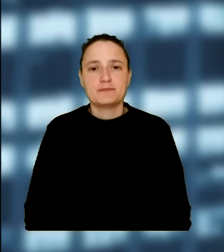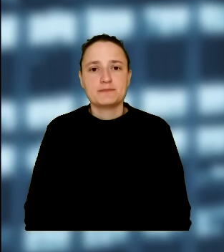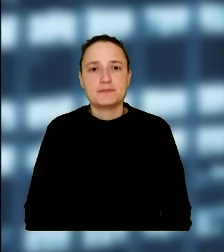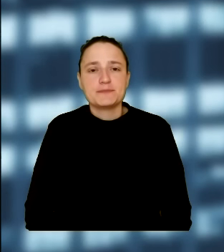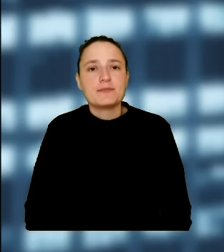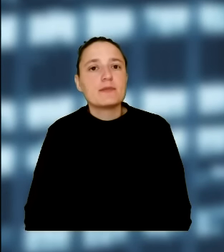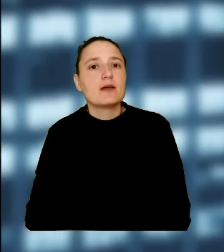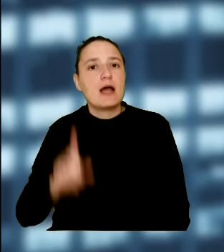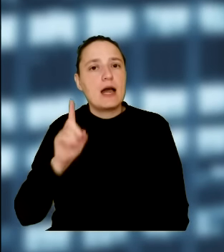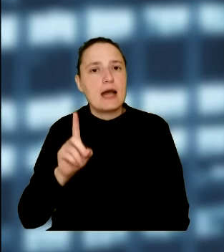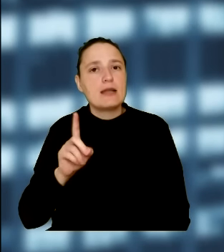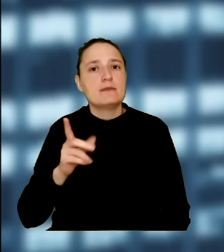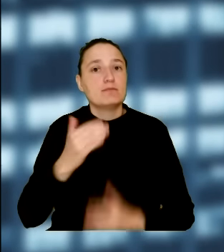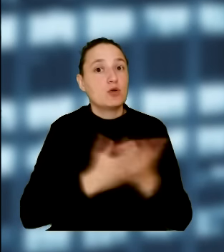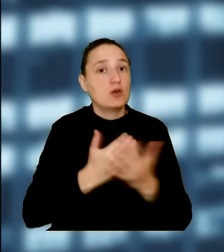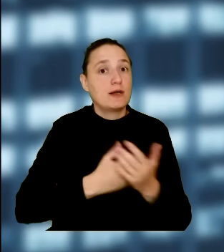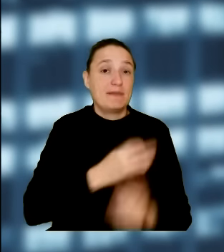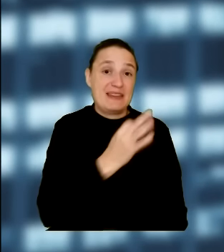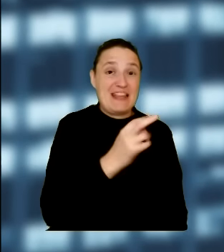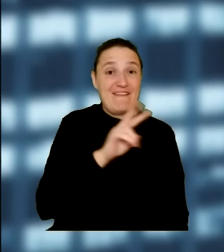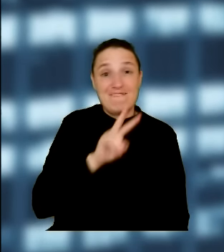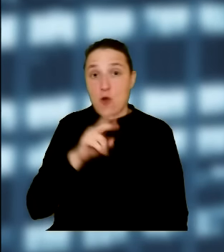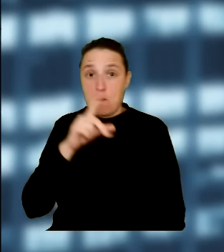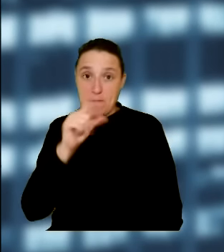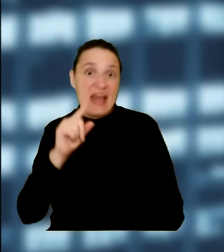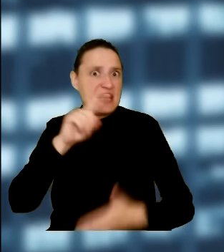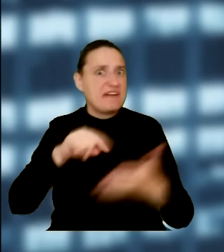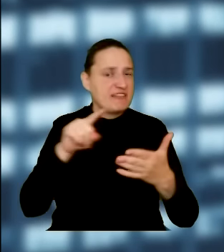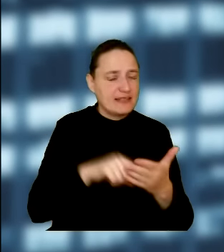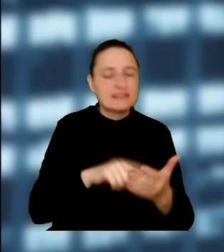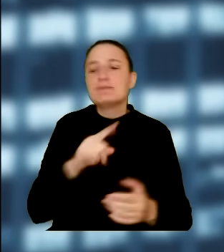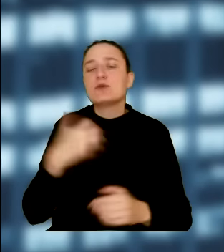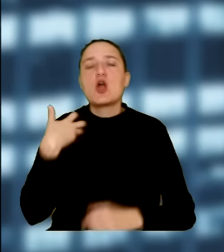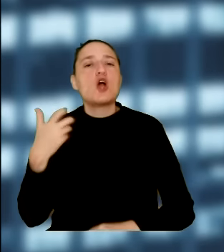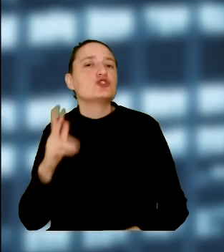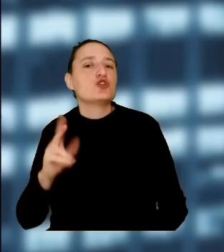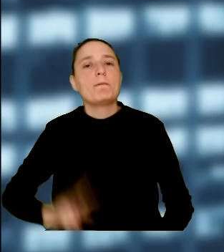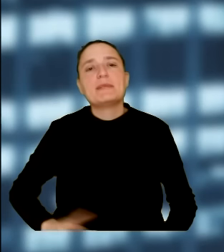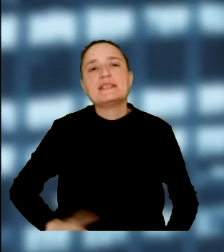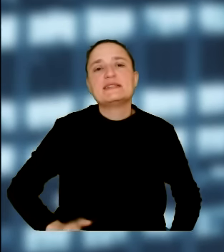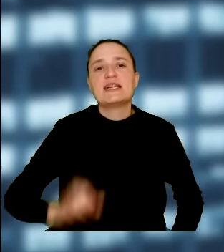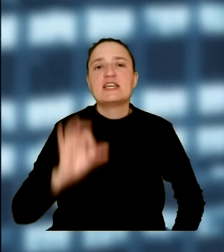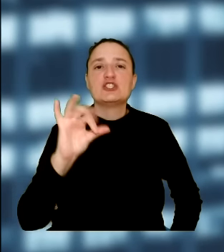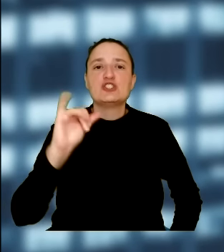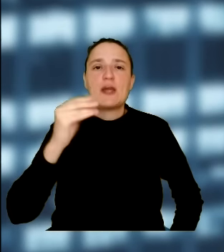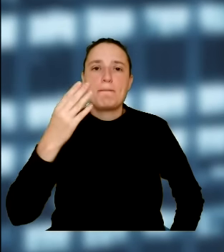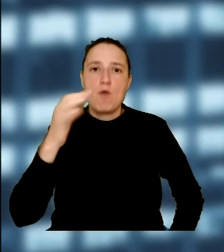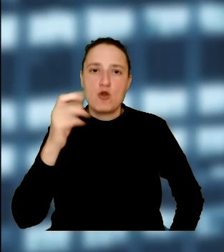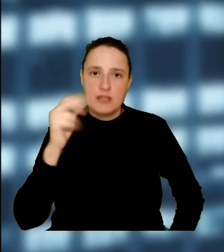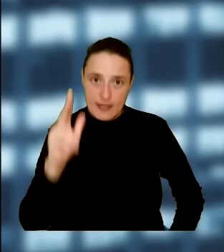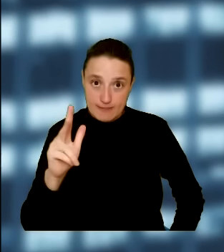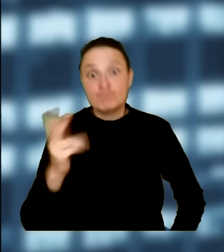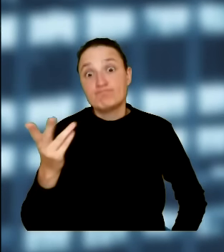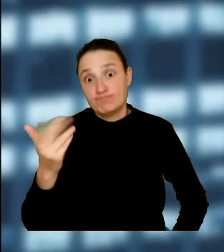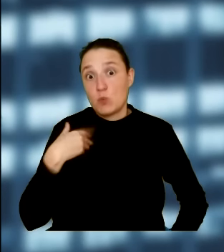Natomiast w programie TVP w likwidacji gościem był pan minister Siemoniak. Z panem ministrem Siemoniakiem